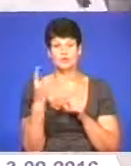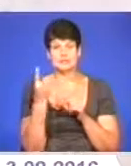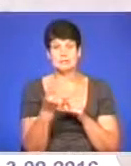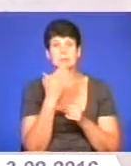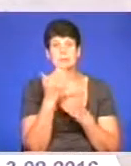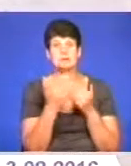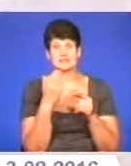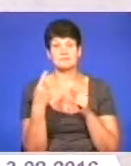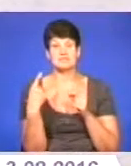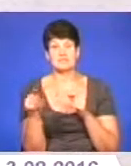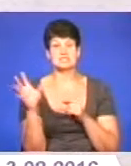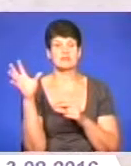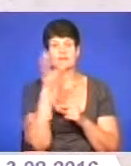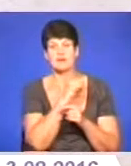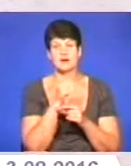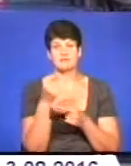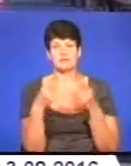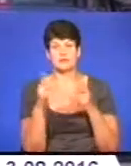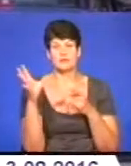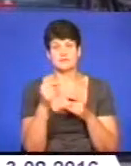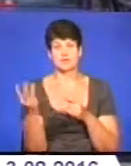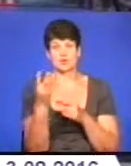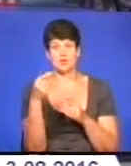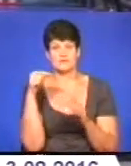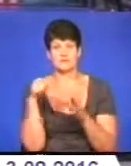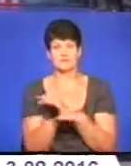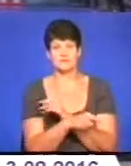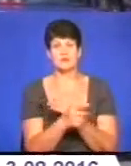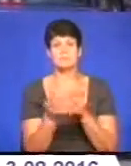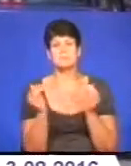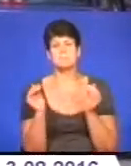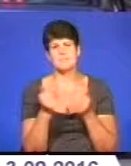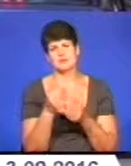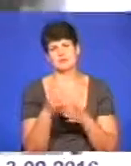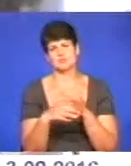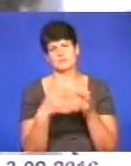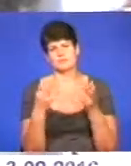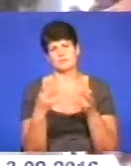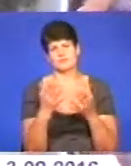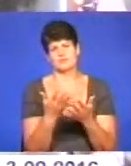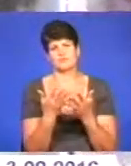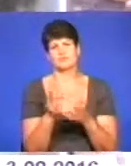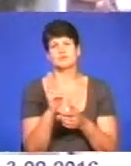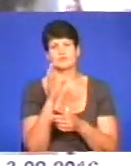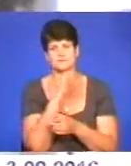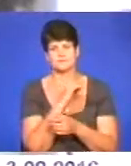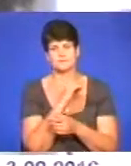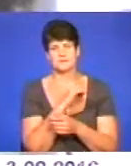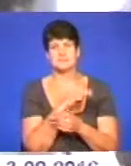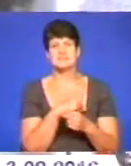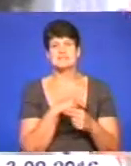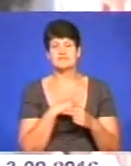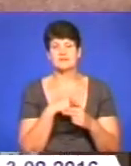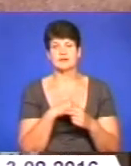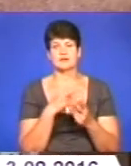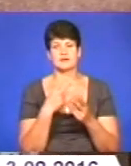інший вирвав телефон, і усі вони втекли. Менше доби знадобилося правоохоронцям, аби встановити особу злодія. Працівниками карного